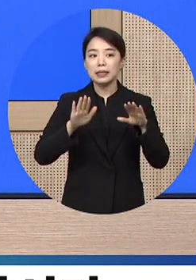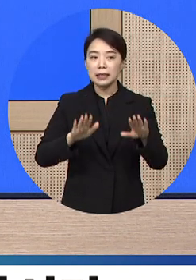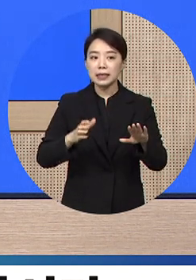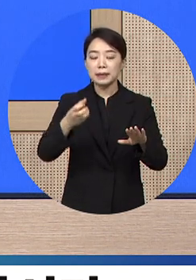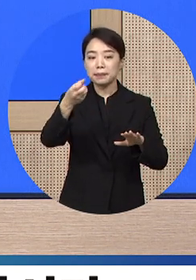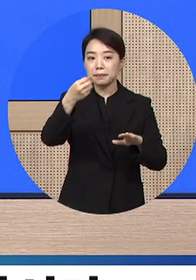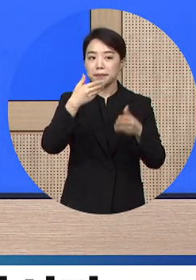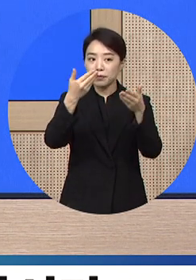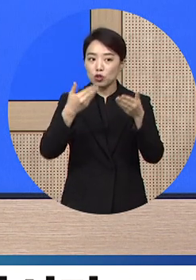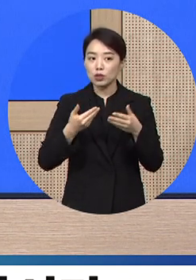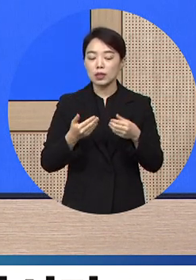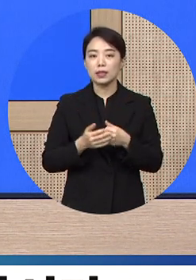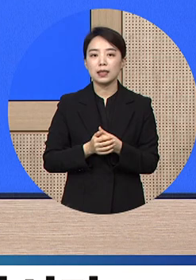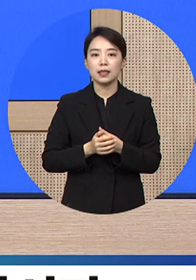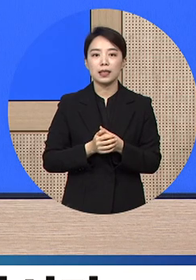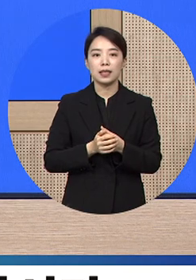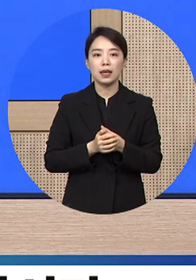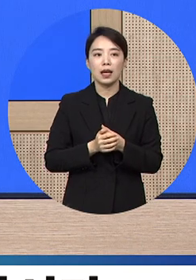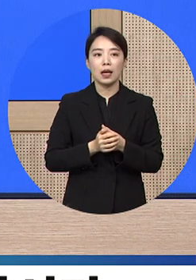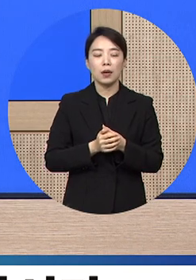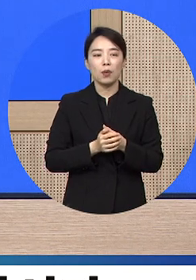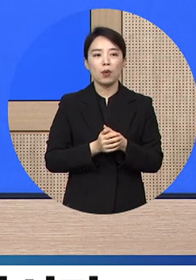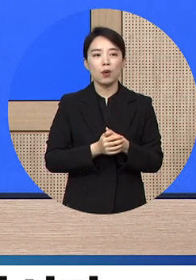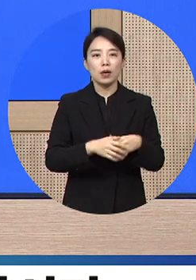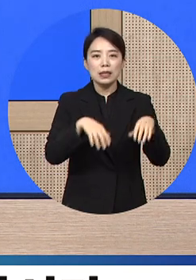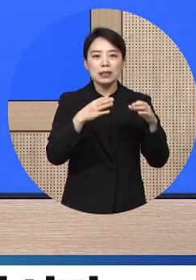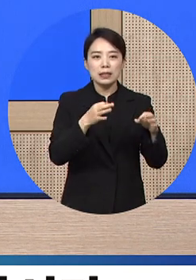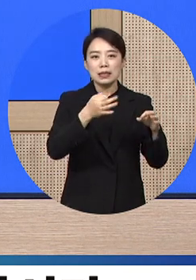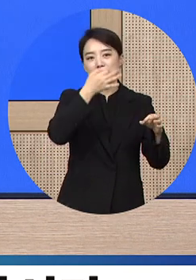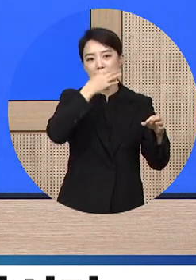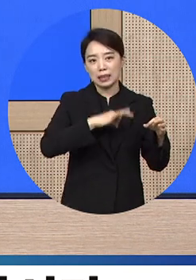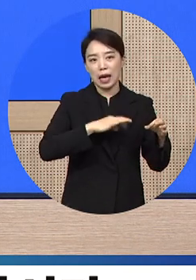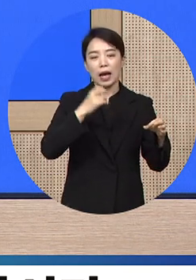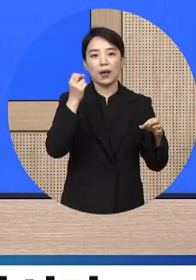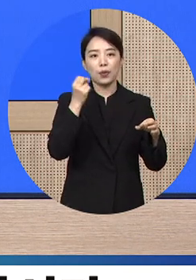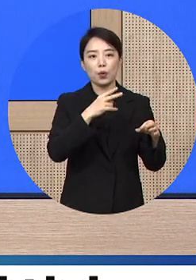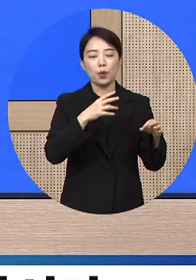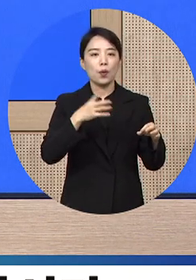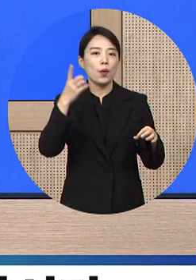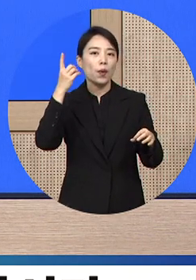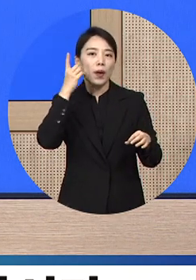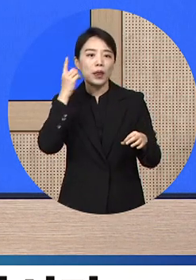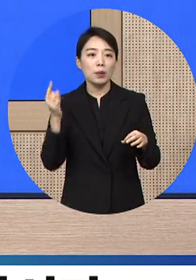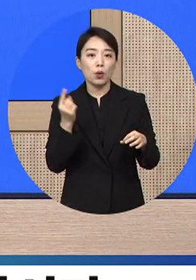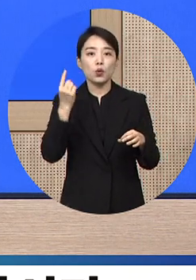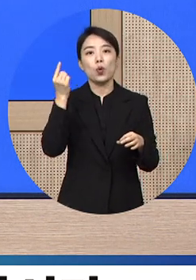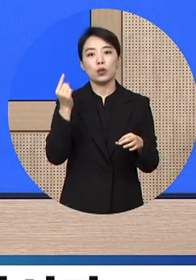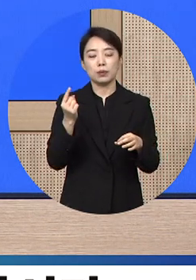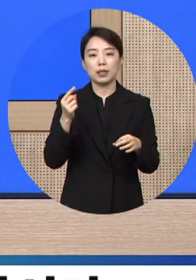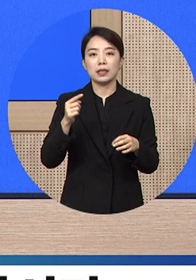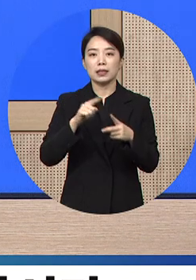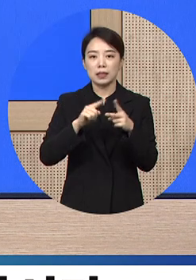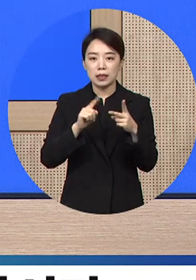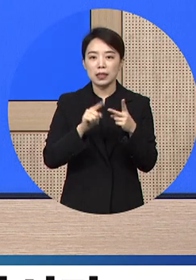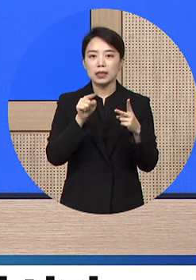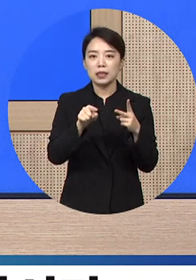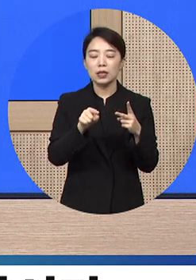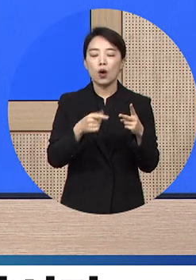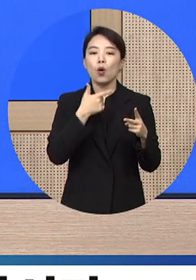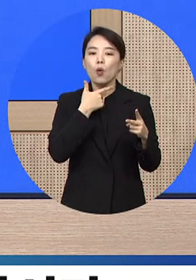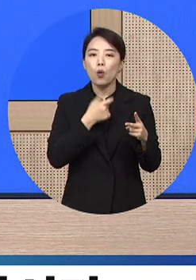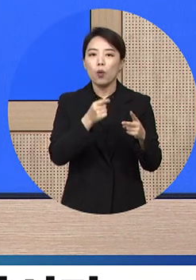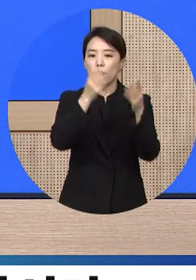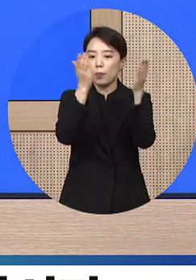얘기하신 금리 문제라든지 또는 통신비라든지 하는 것들은 시장의 수급에 맞추는 것이